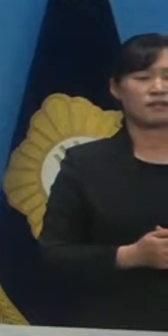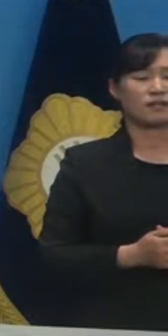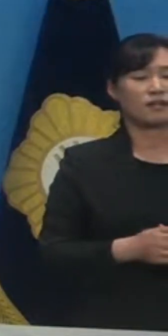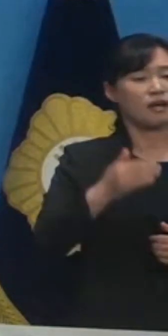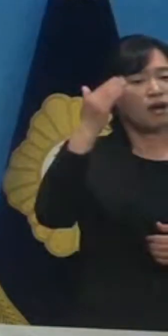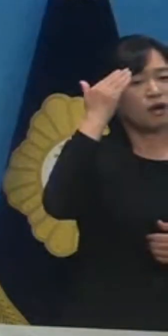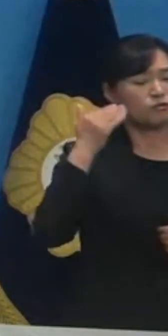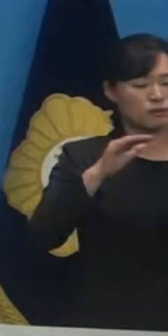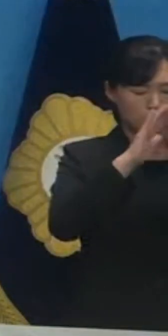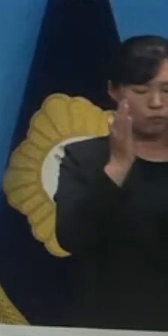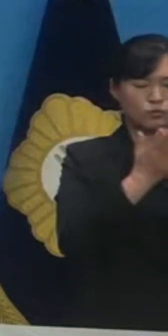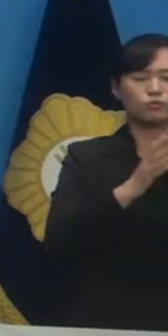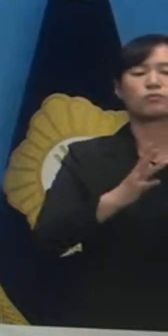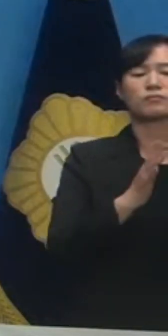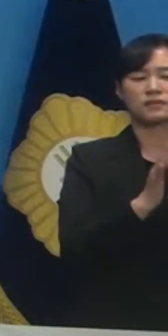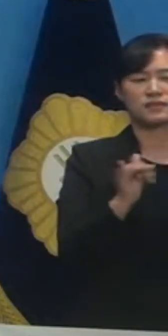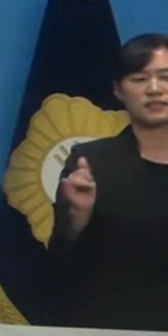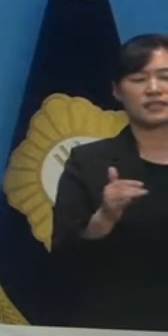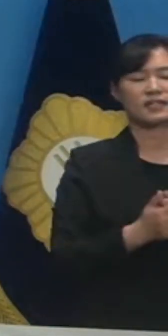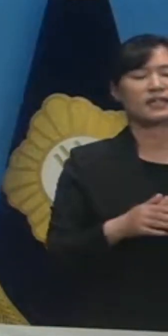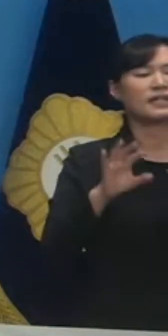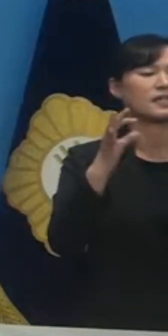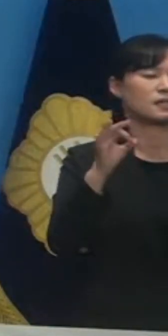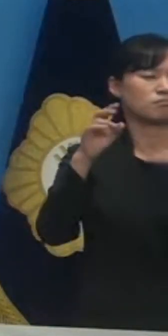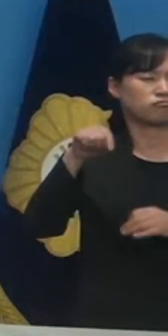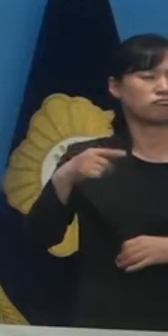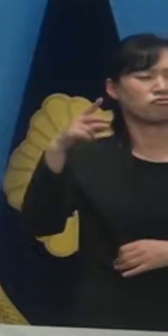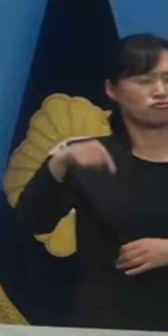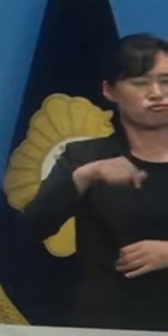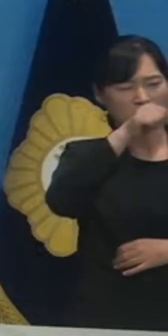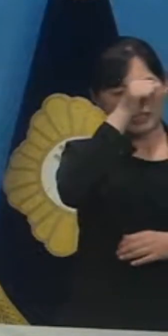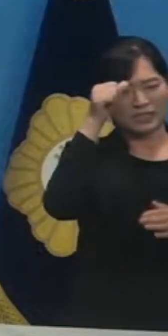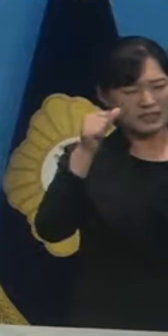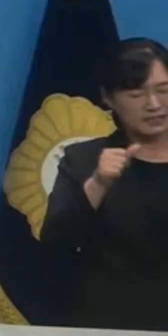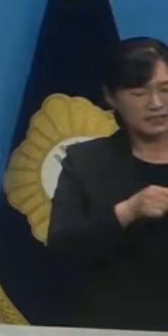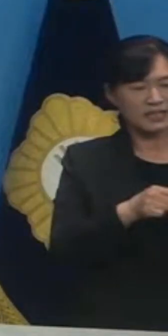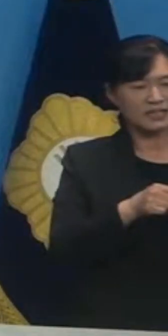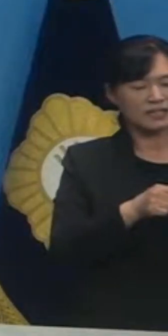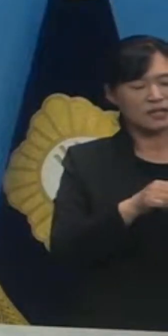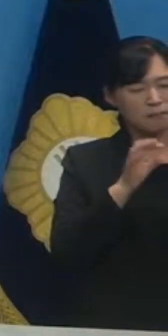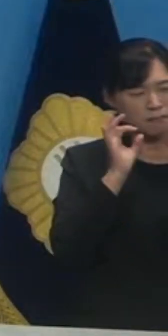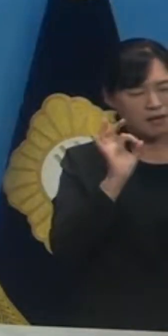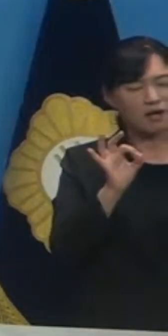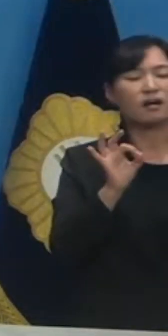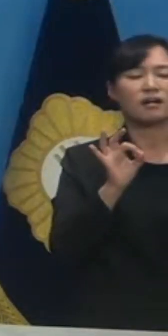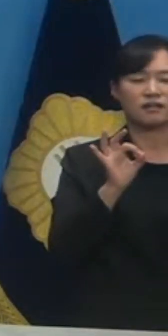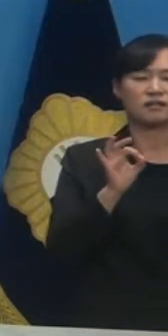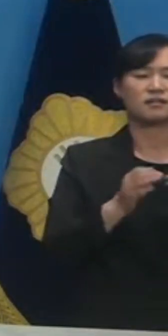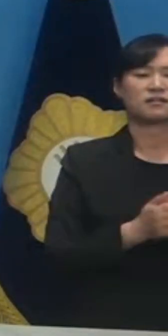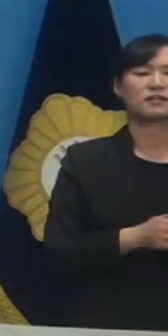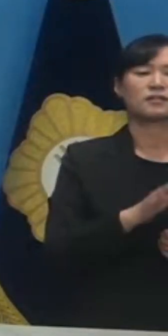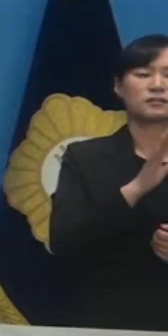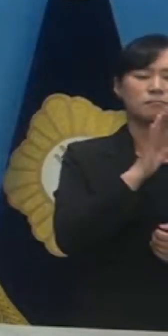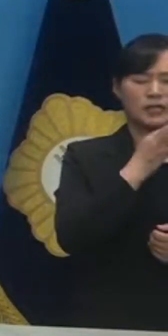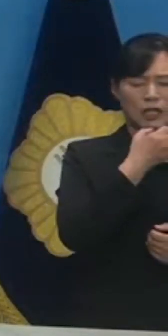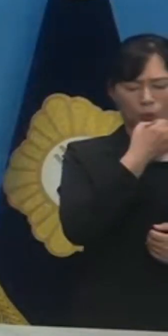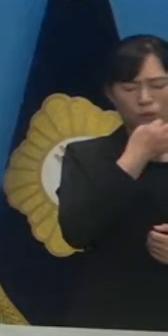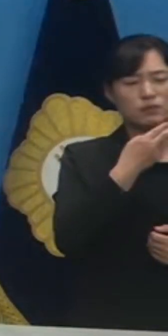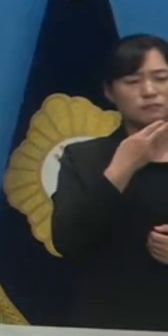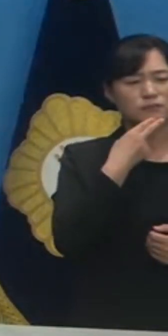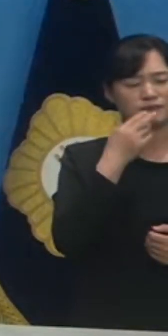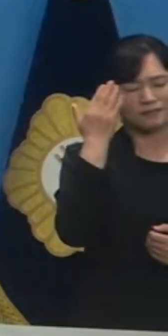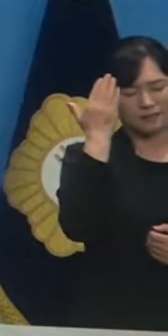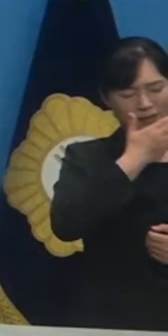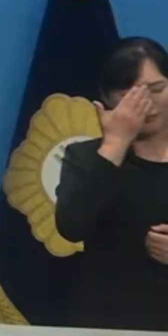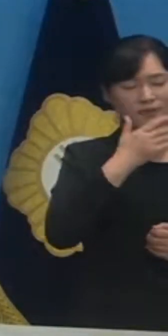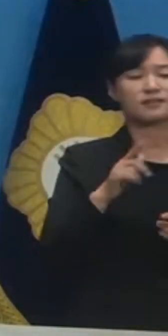그리고 대한민국 모든 국민들이 김문수 후보의 인생 역전을 보건대 그는 탐욕 없이 청진한